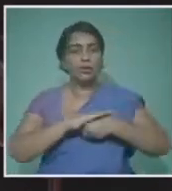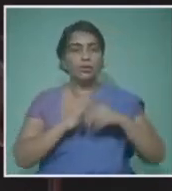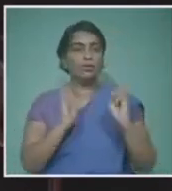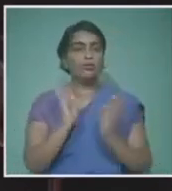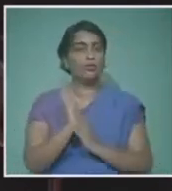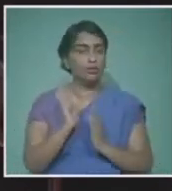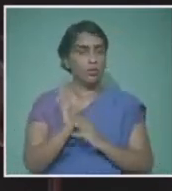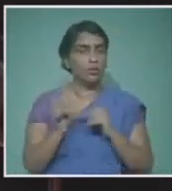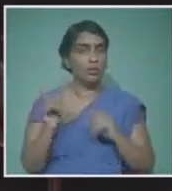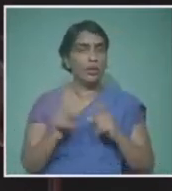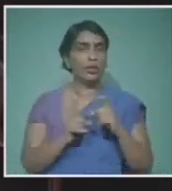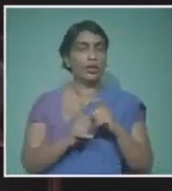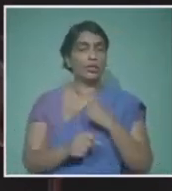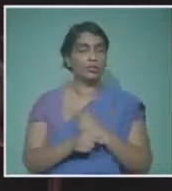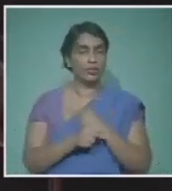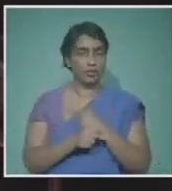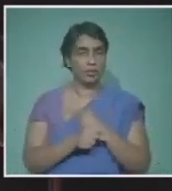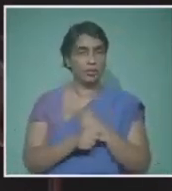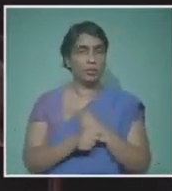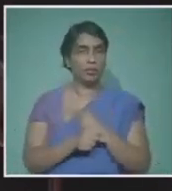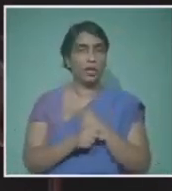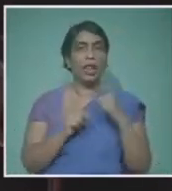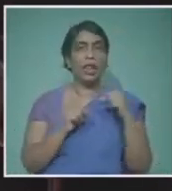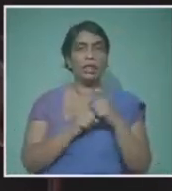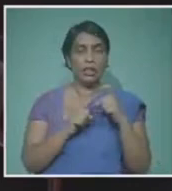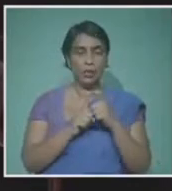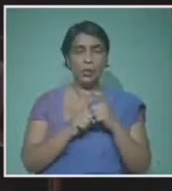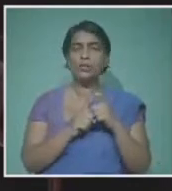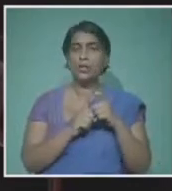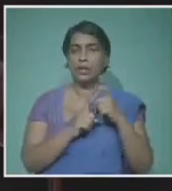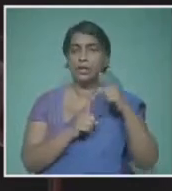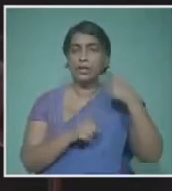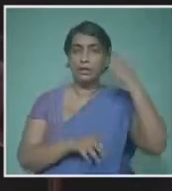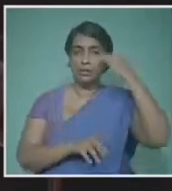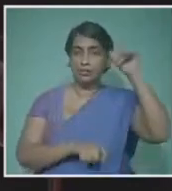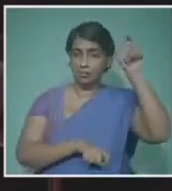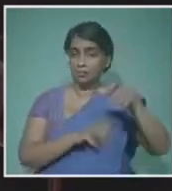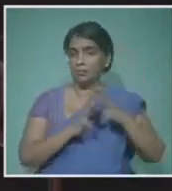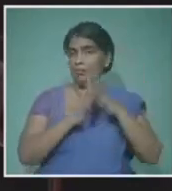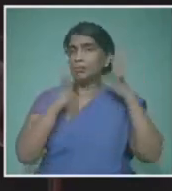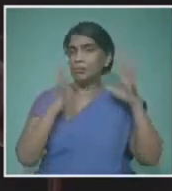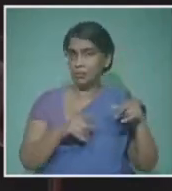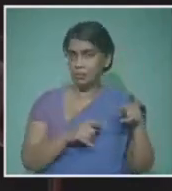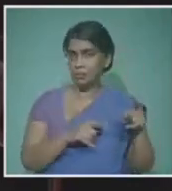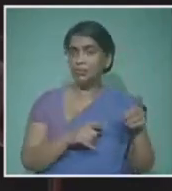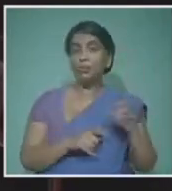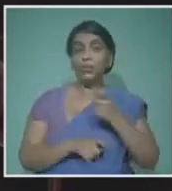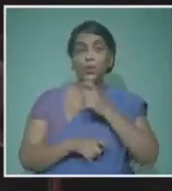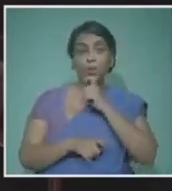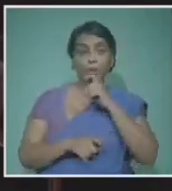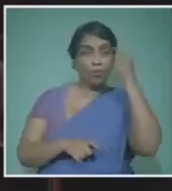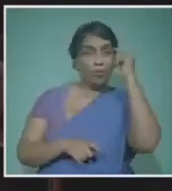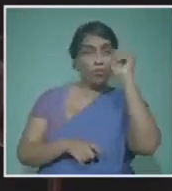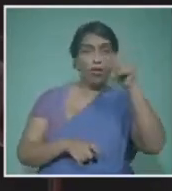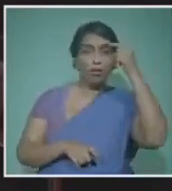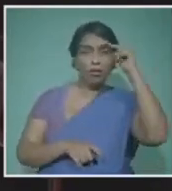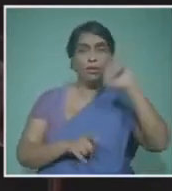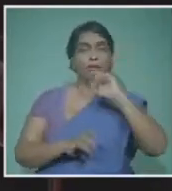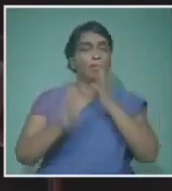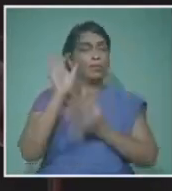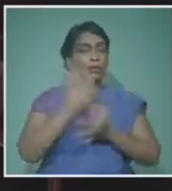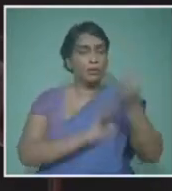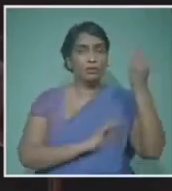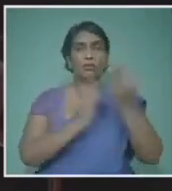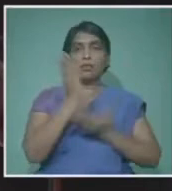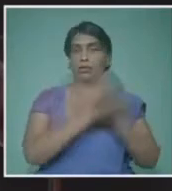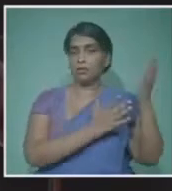කොමිෂන් සභාවේ අධ්‍යක්ෂ ජෙනරාල් දිල්රුක්ෂි ඩයස් ඇතුළු නිලධාරීන් ගණනාවකට නඩු පවරන්න චෝදනා